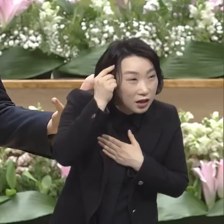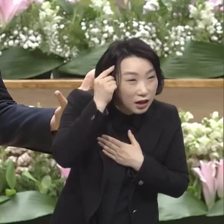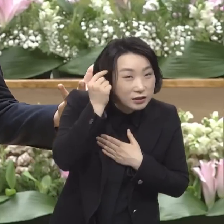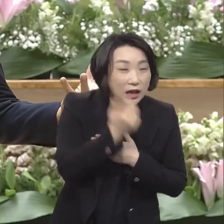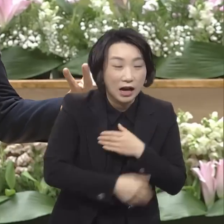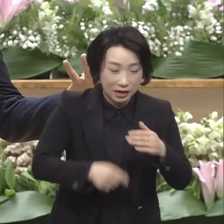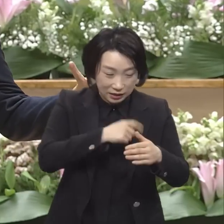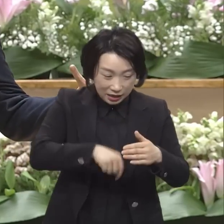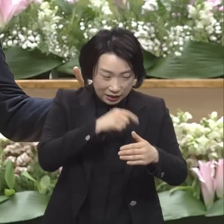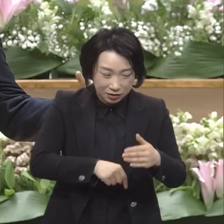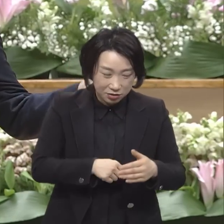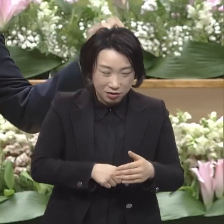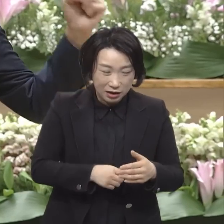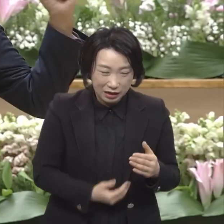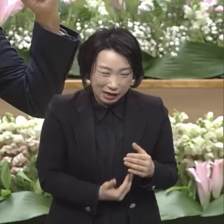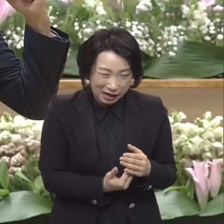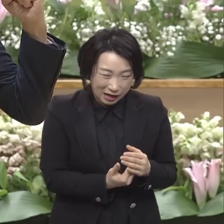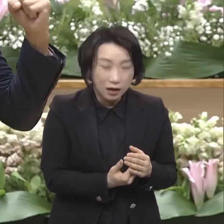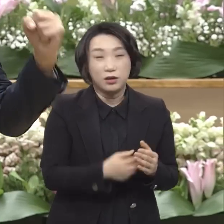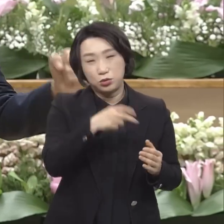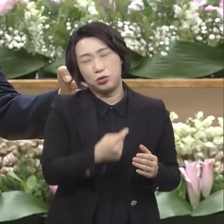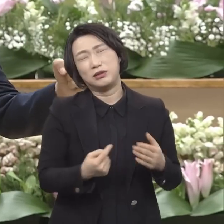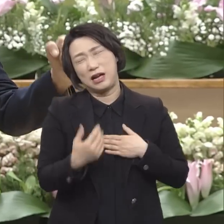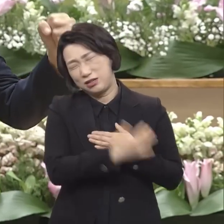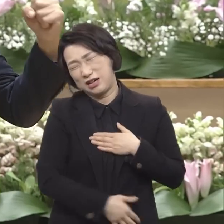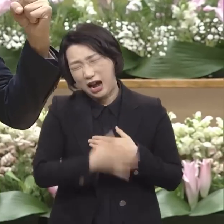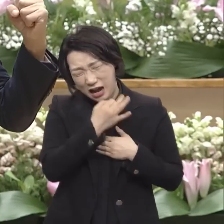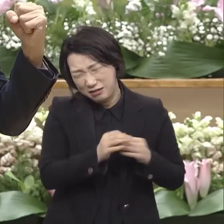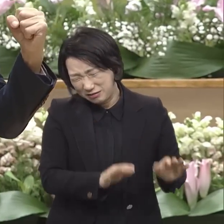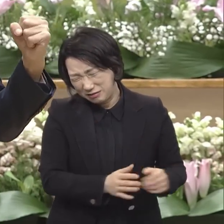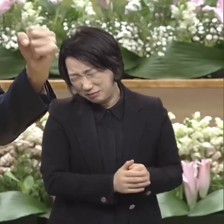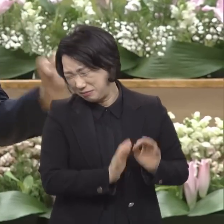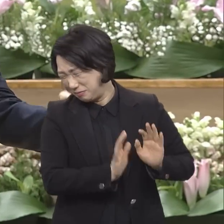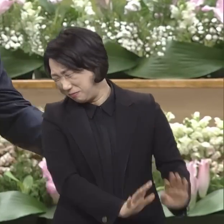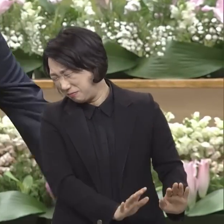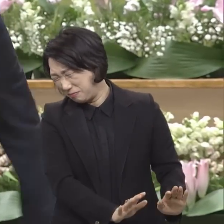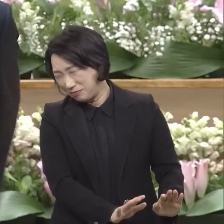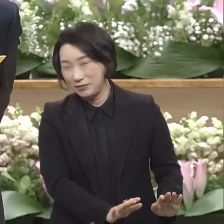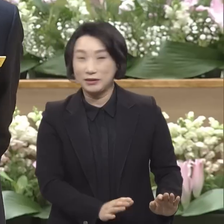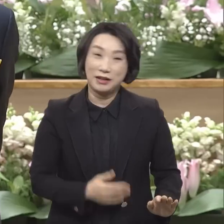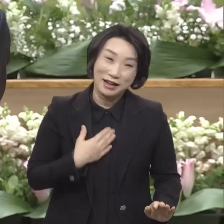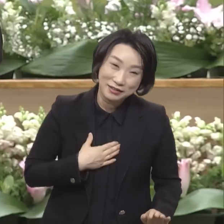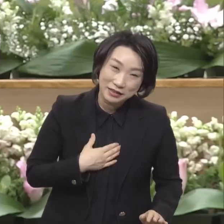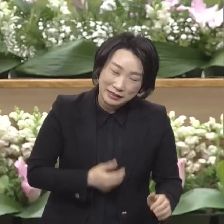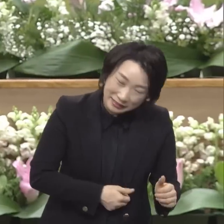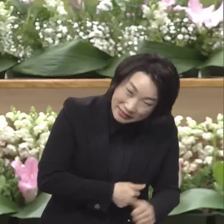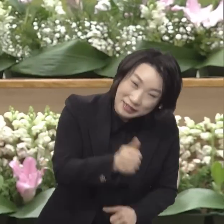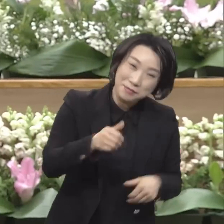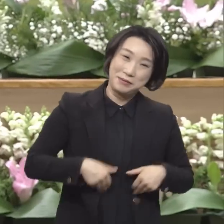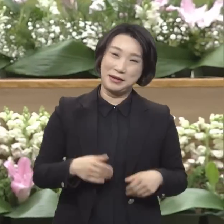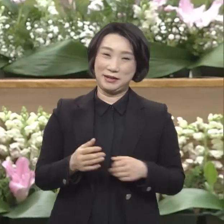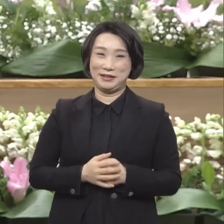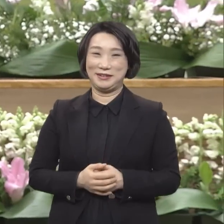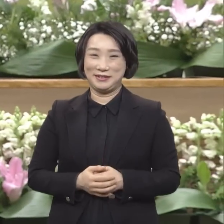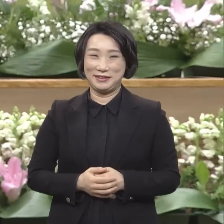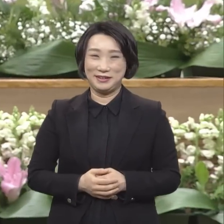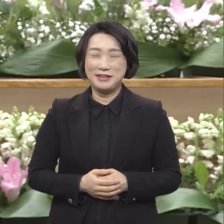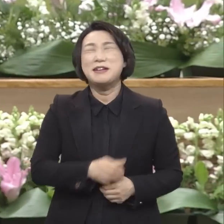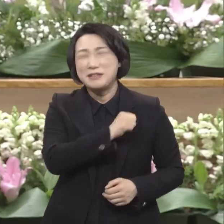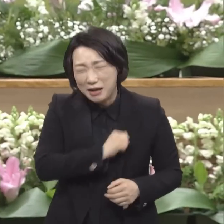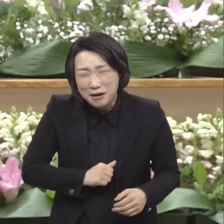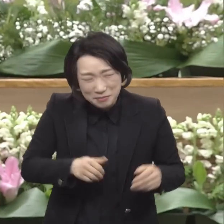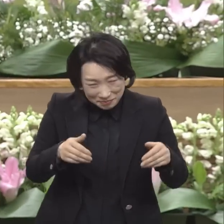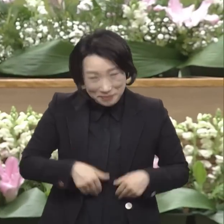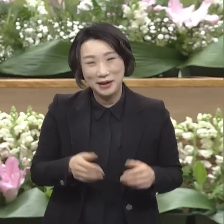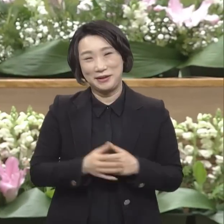내 속에서 앙달을 낼지라도 나는 육신의 소욕과 정욕의 요구를 들어줄 수 없이 이겨버려야 된다. 참아야